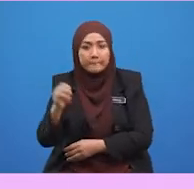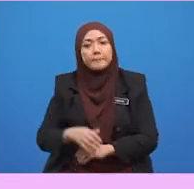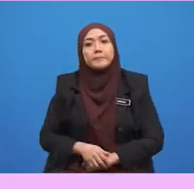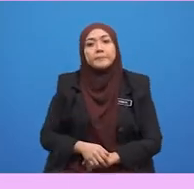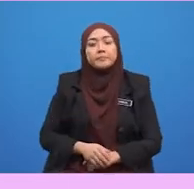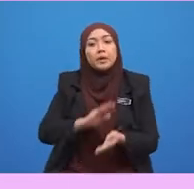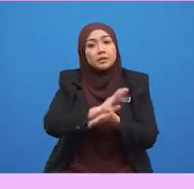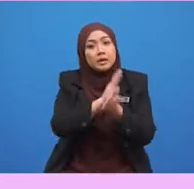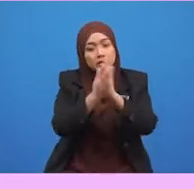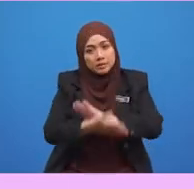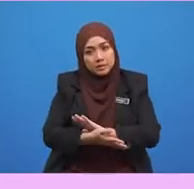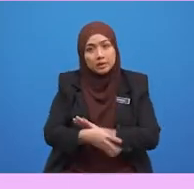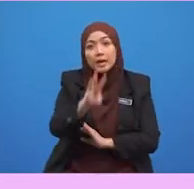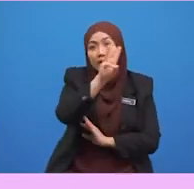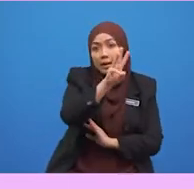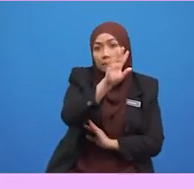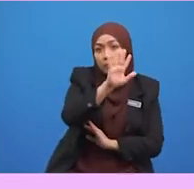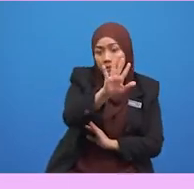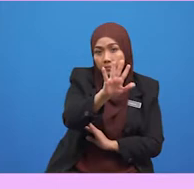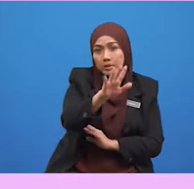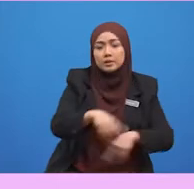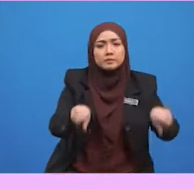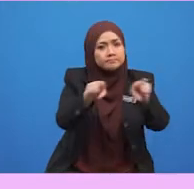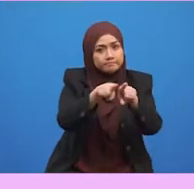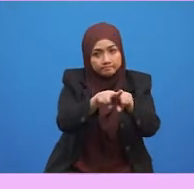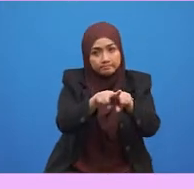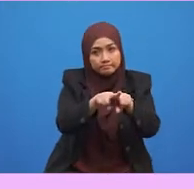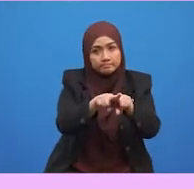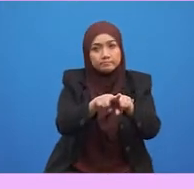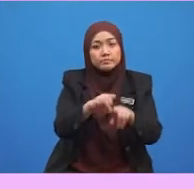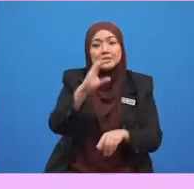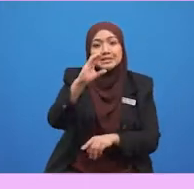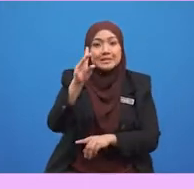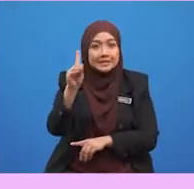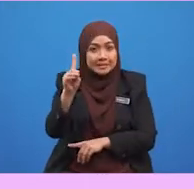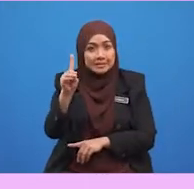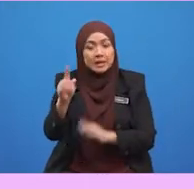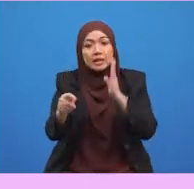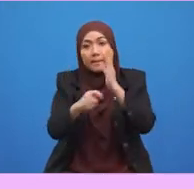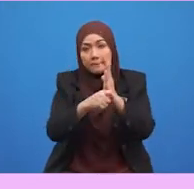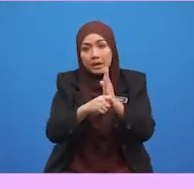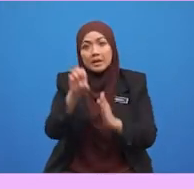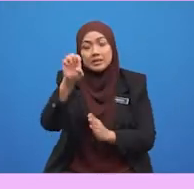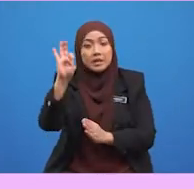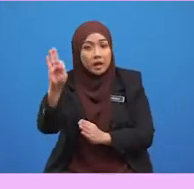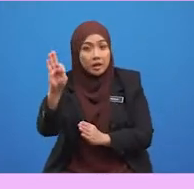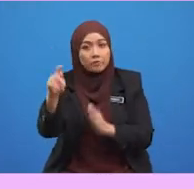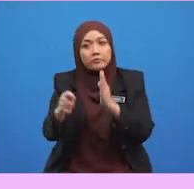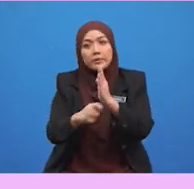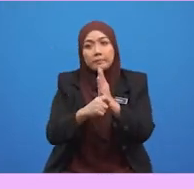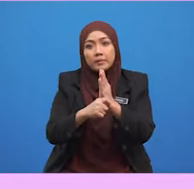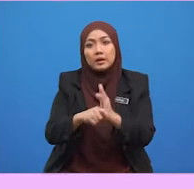cm. Maka 65 sama dengan CD tambah